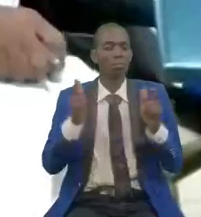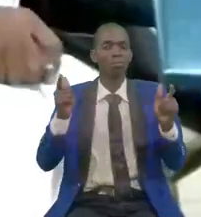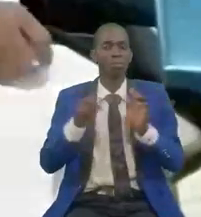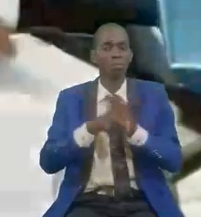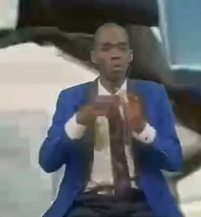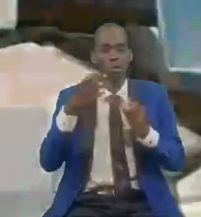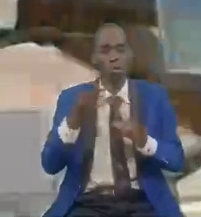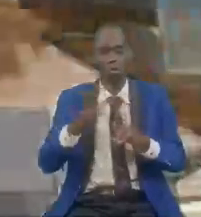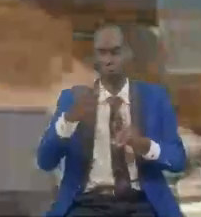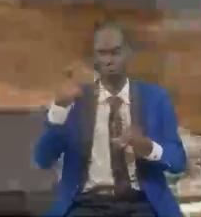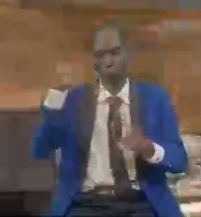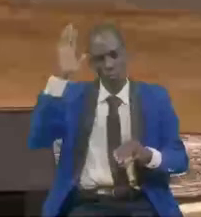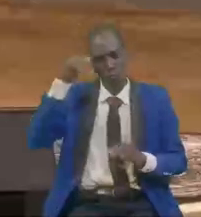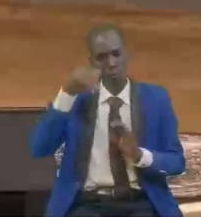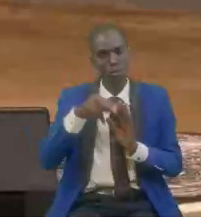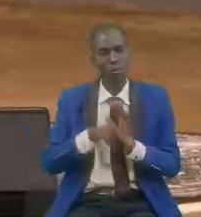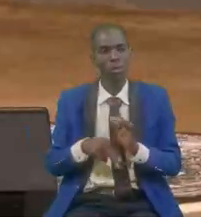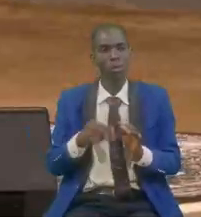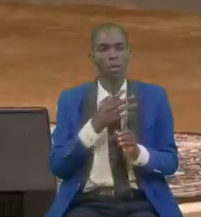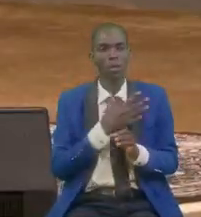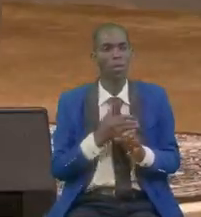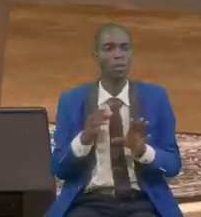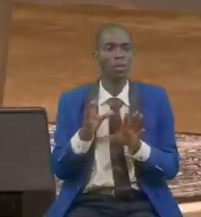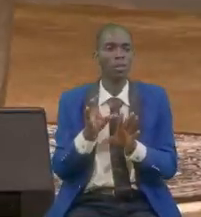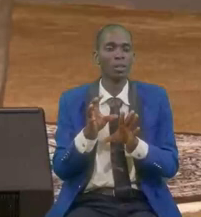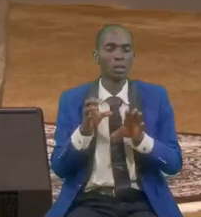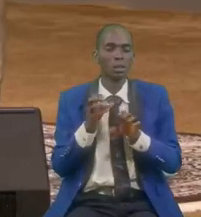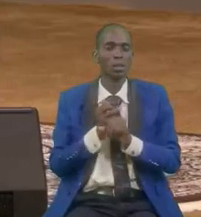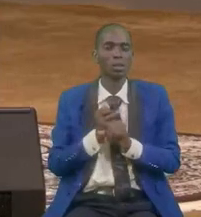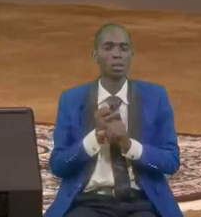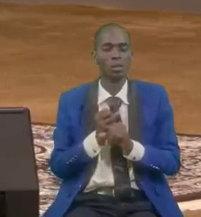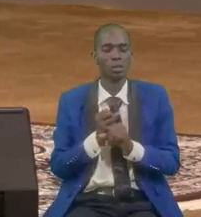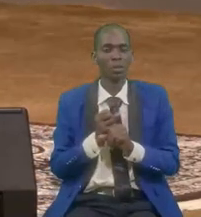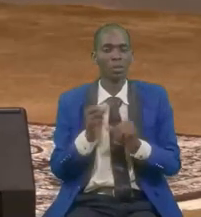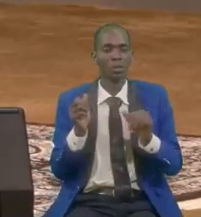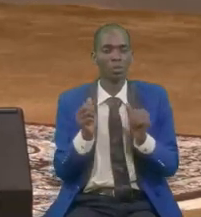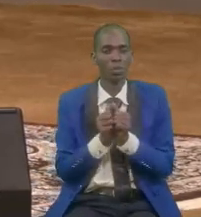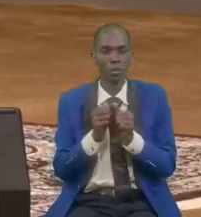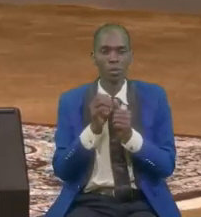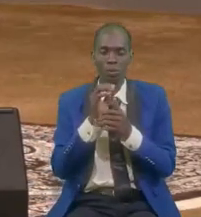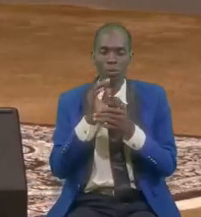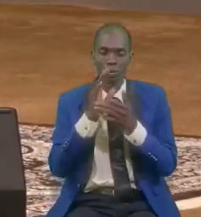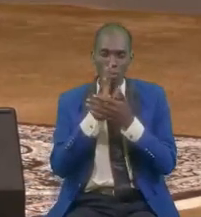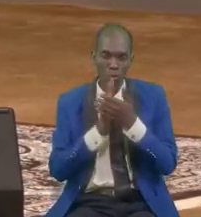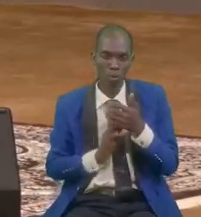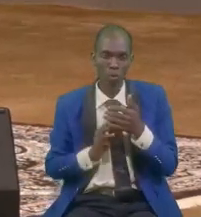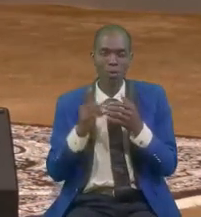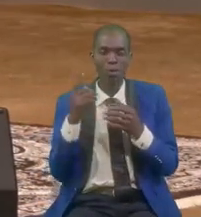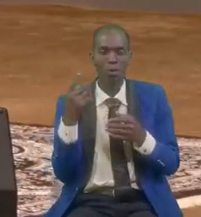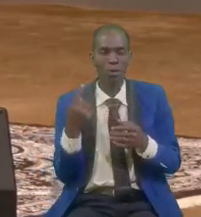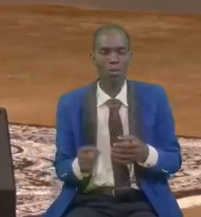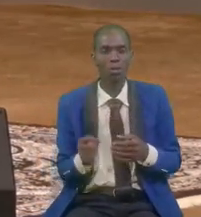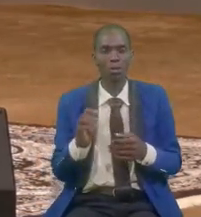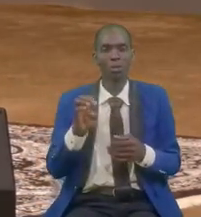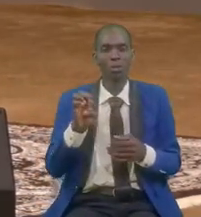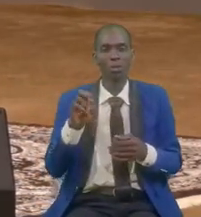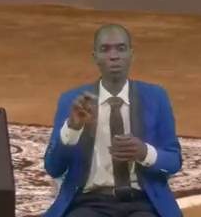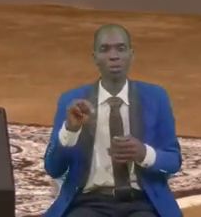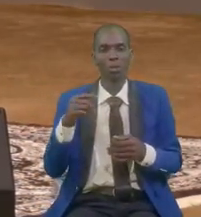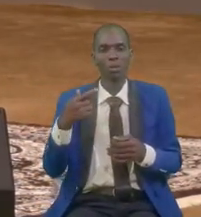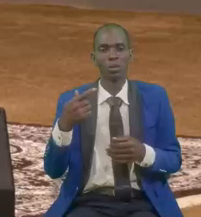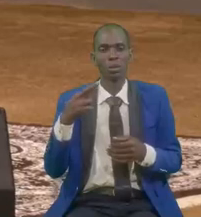recevez avec douceur la parole qui a été plantée en vous